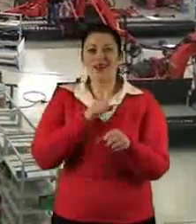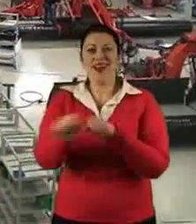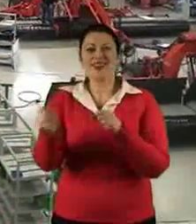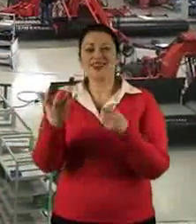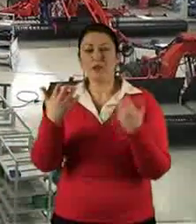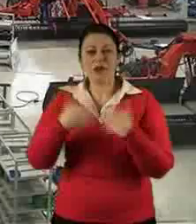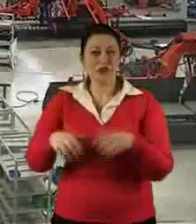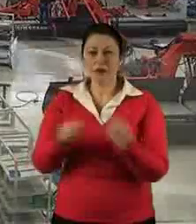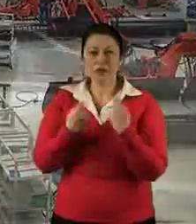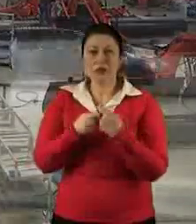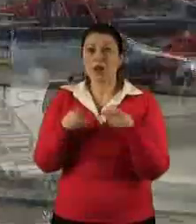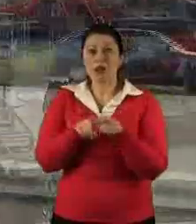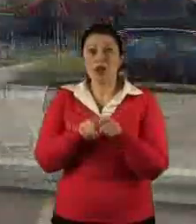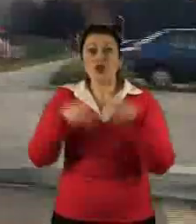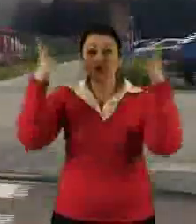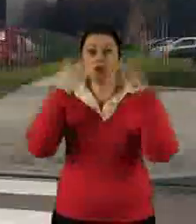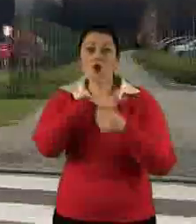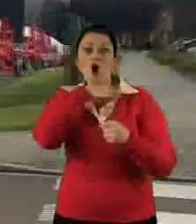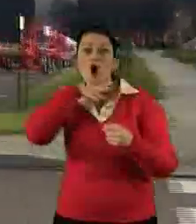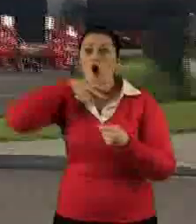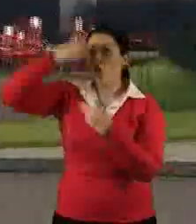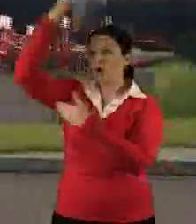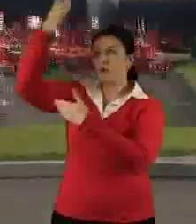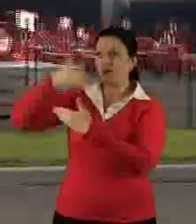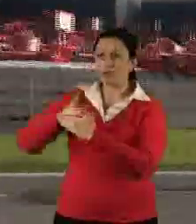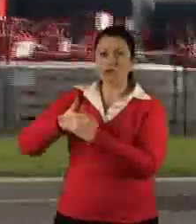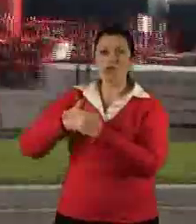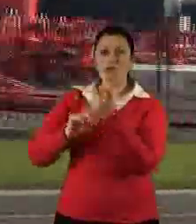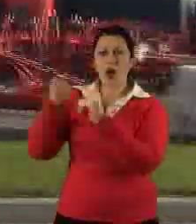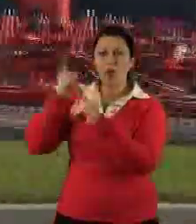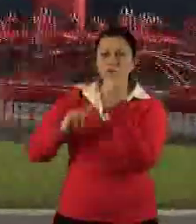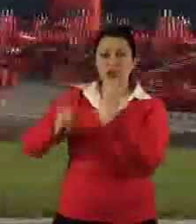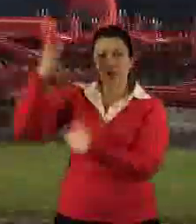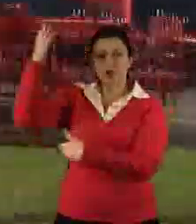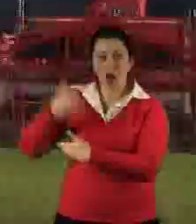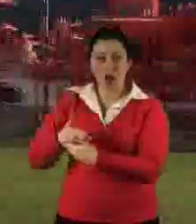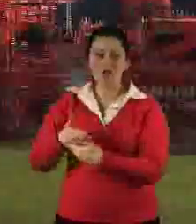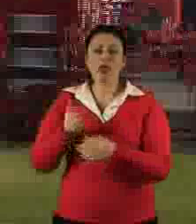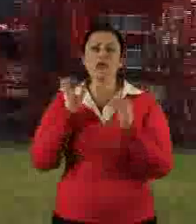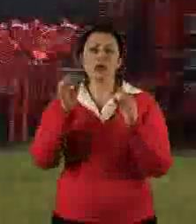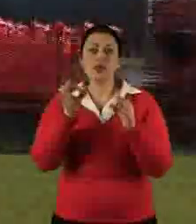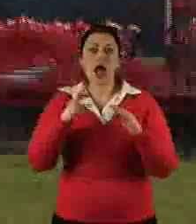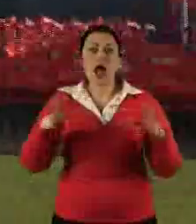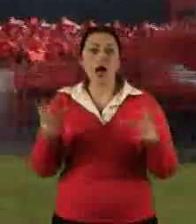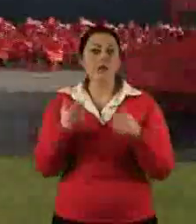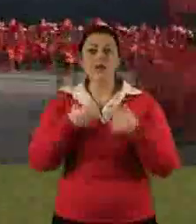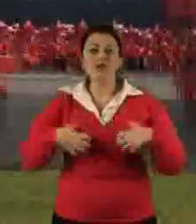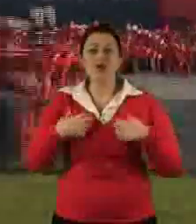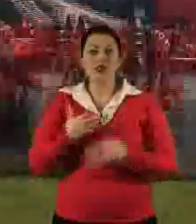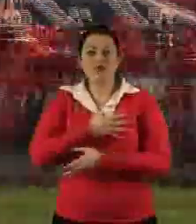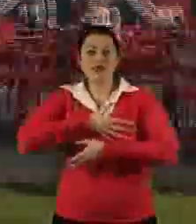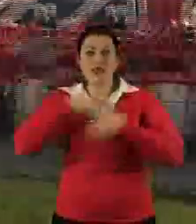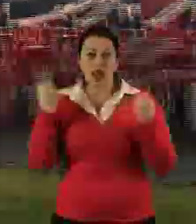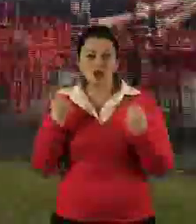kosiarek czy przetrząsaczy. Nawet bardzo ciemny kolor fasady tego zakładu został dobrany tak, by nie